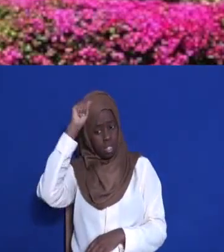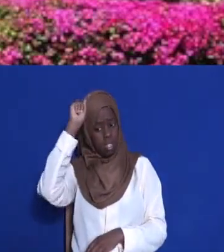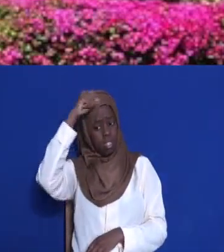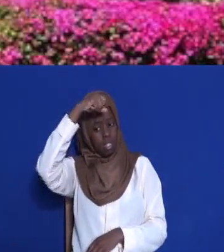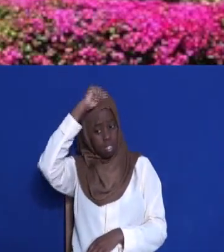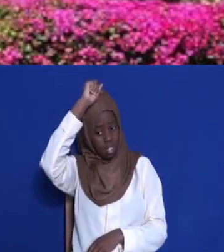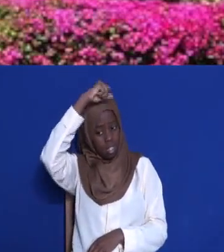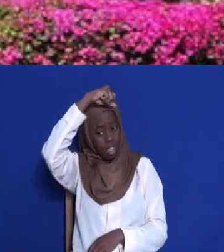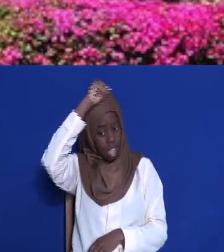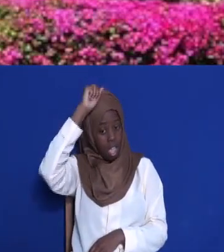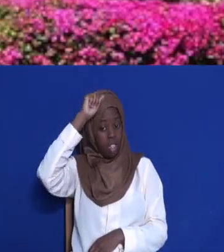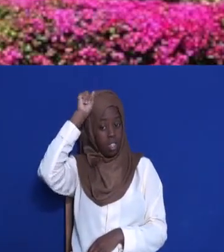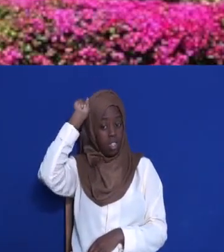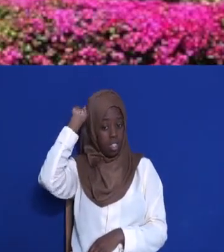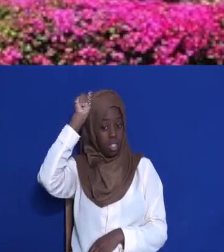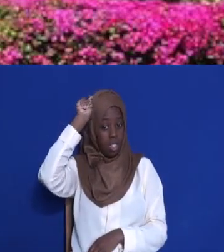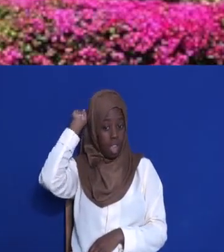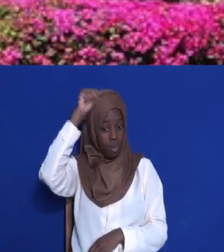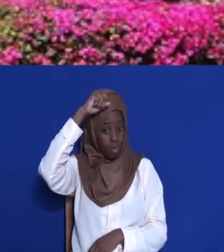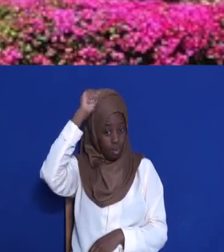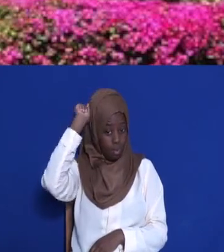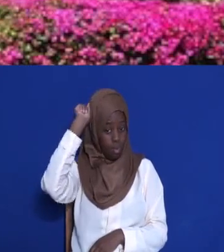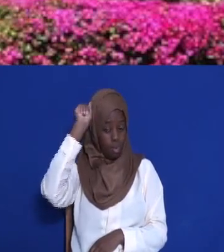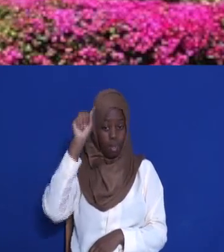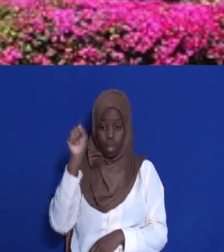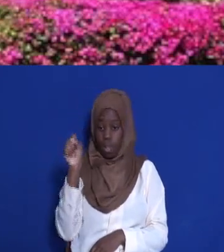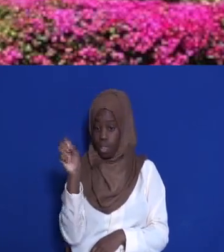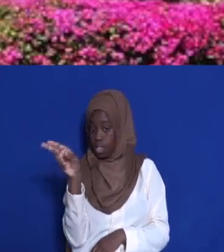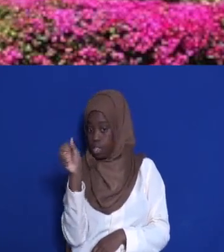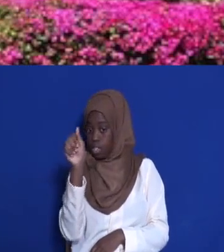Shanuo, nzuri sana.